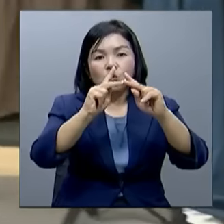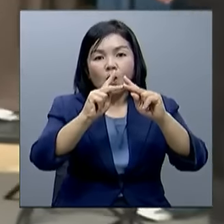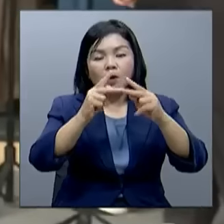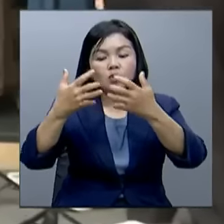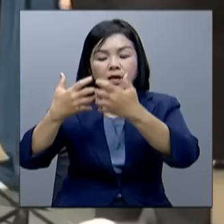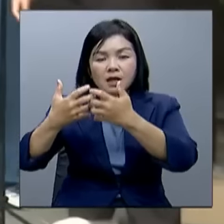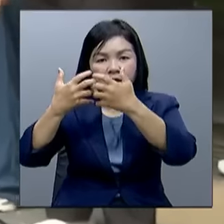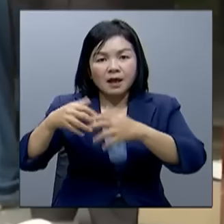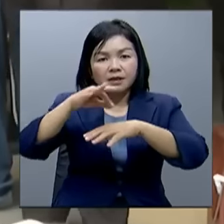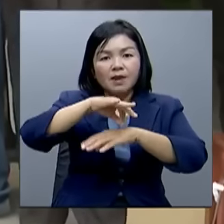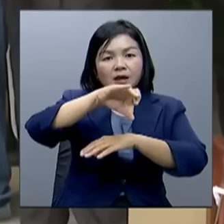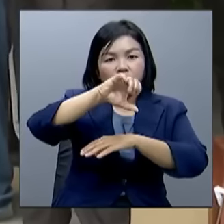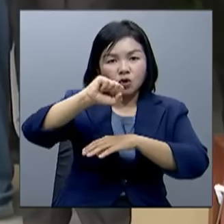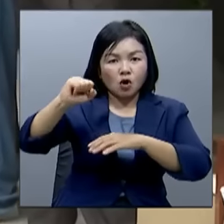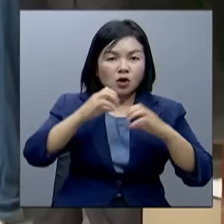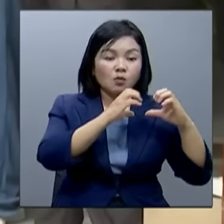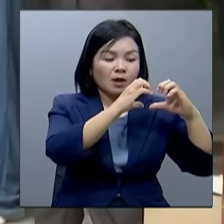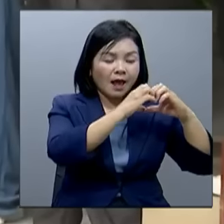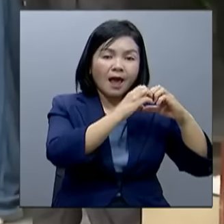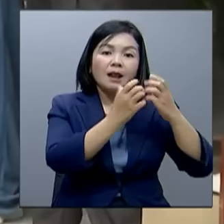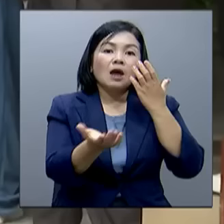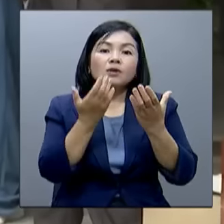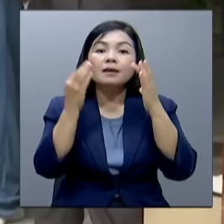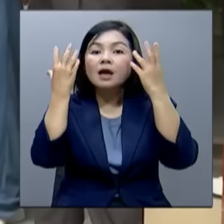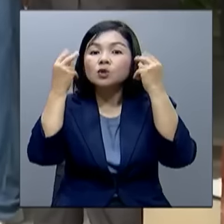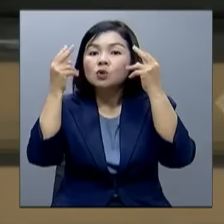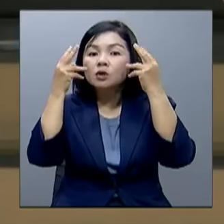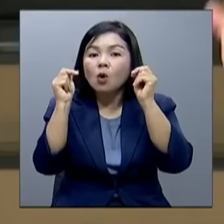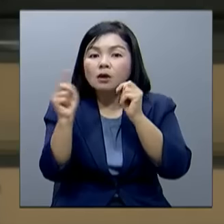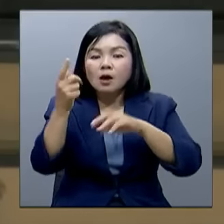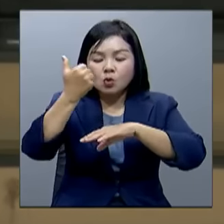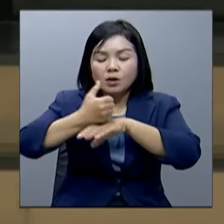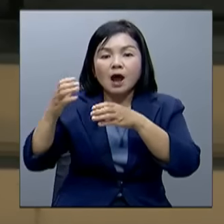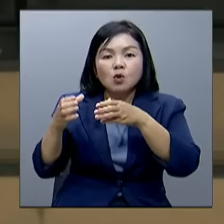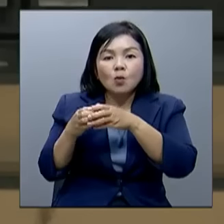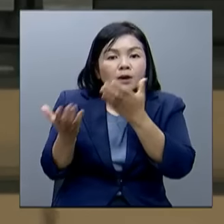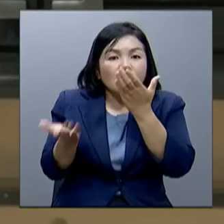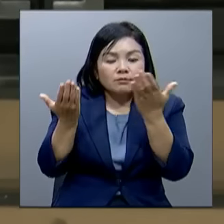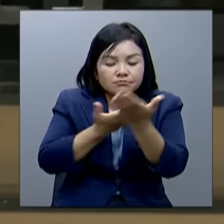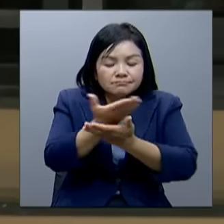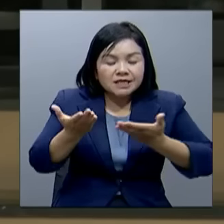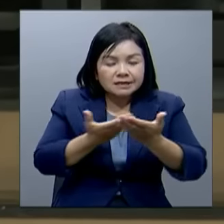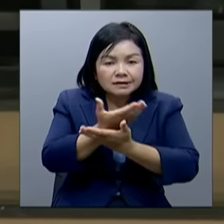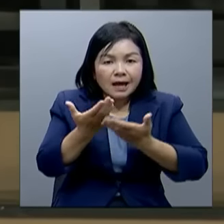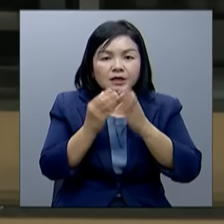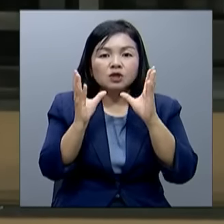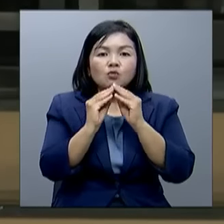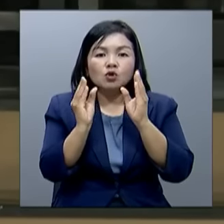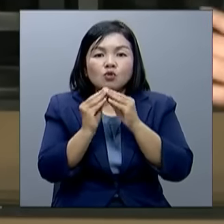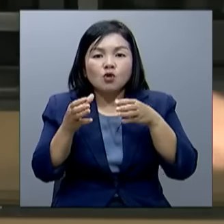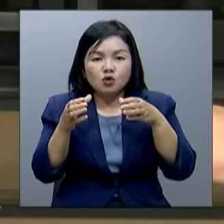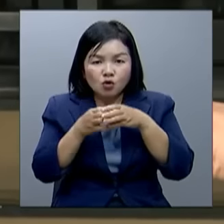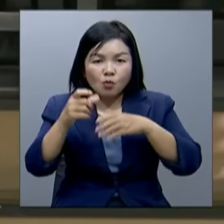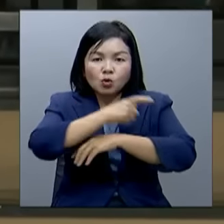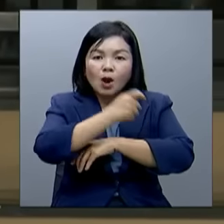ค่ะสสพรรครวมไทยสร้างชาติบอกว่าอยู่ที่นายกรัฐมนตรีแล้วก็หัวหน้าพรรคนะคะเป็นผู้พิจารณาค่ะซึ่งในที่ประชุมพรรคทุกวันอังค